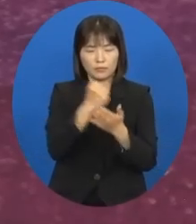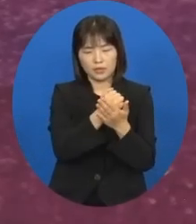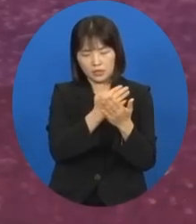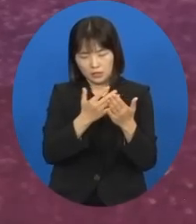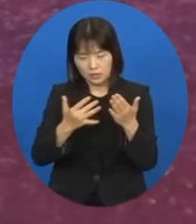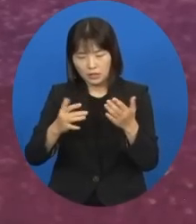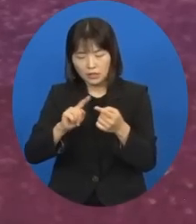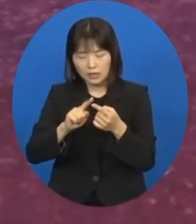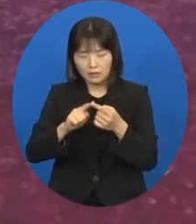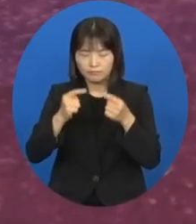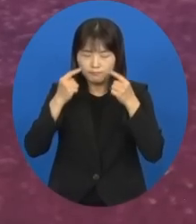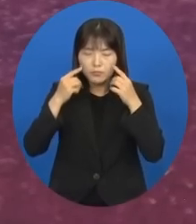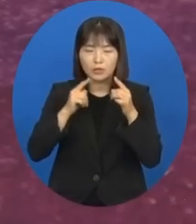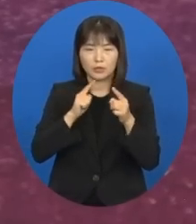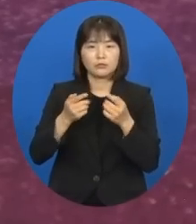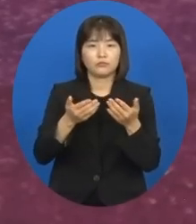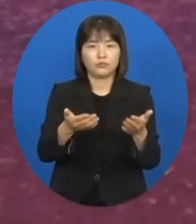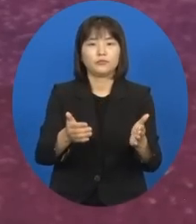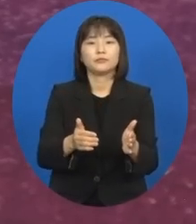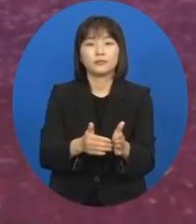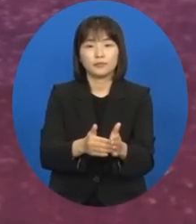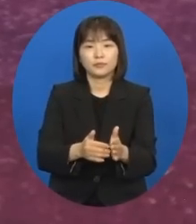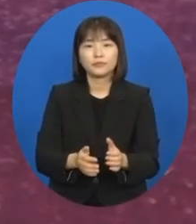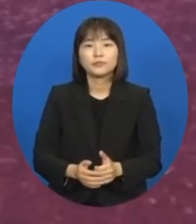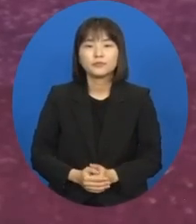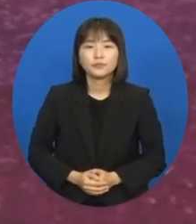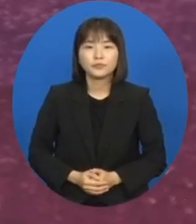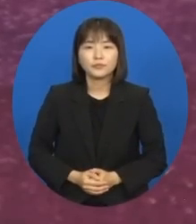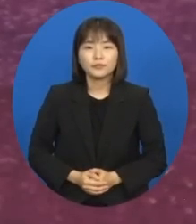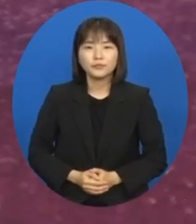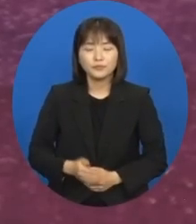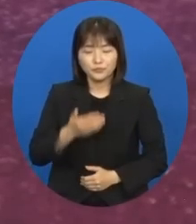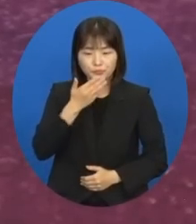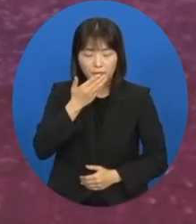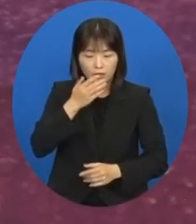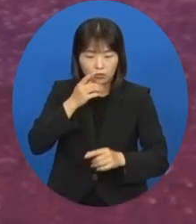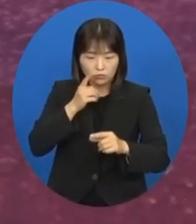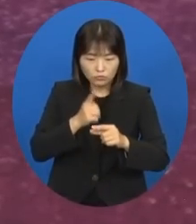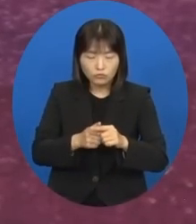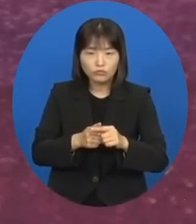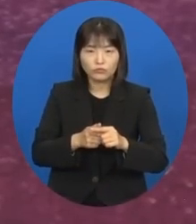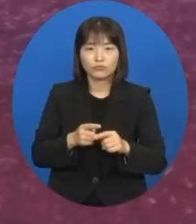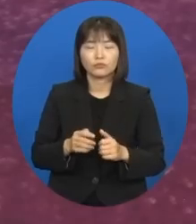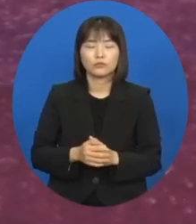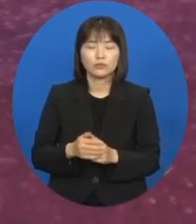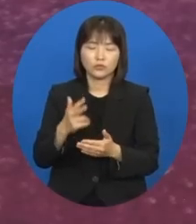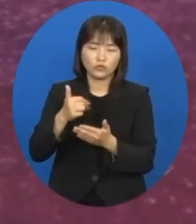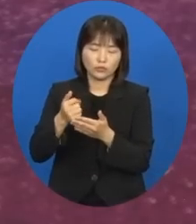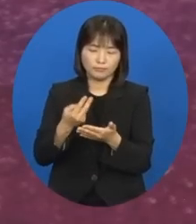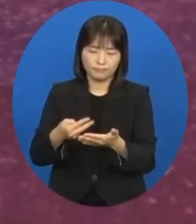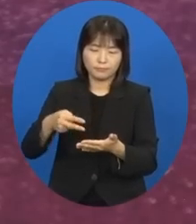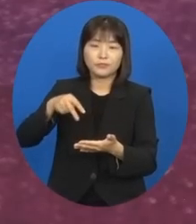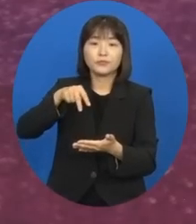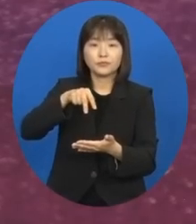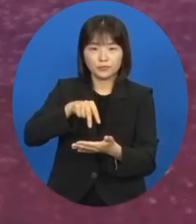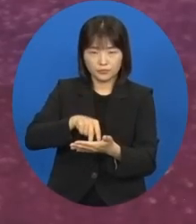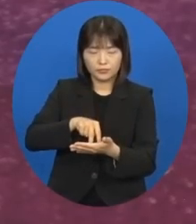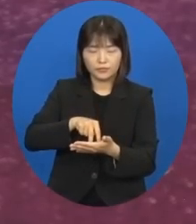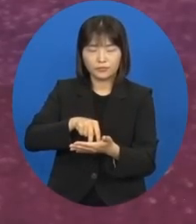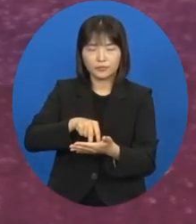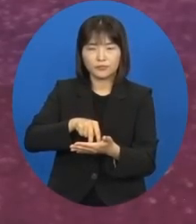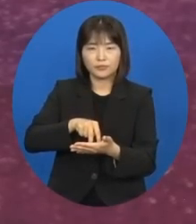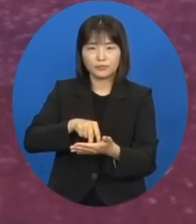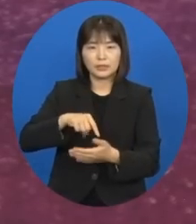것을 분명히 말씀하십니다 식사하시던 도중에 주님은 자리에서 일어서 시더니